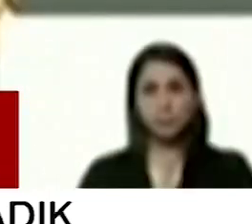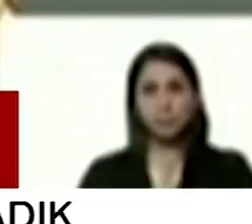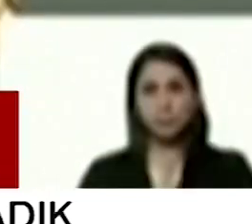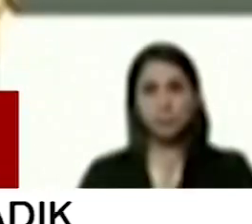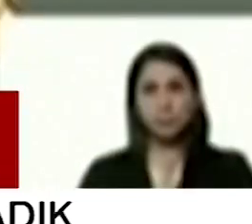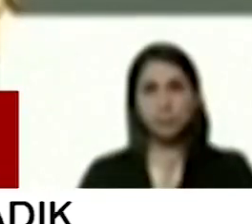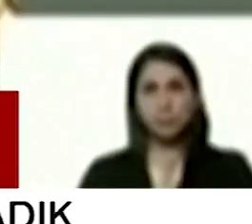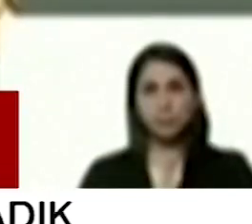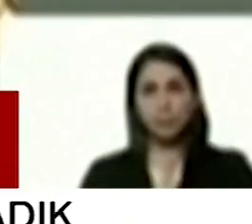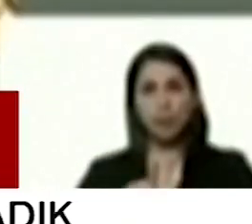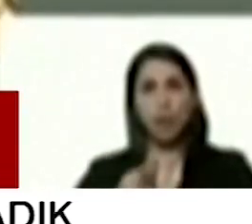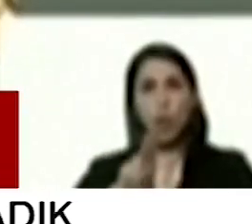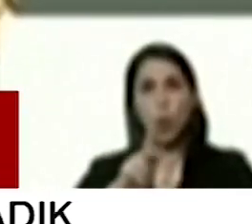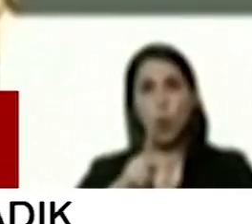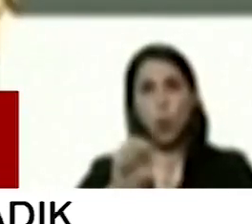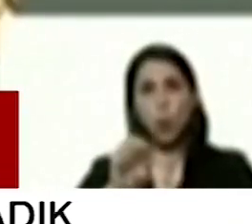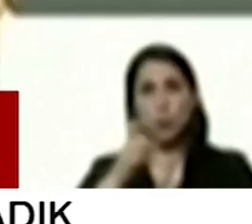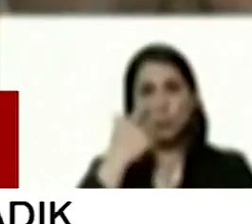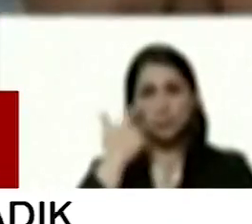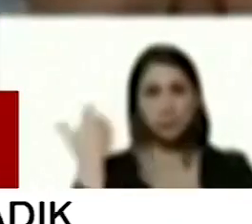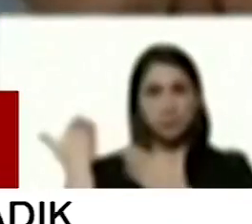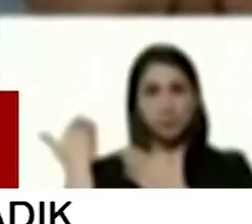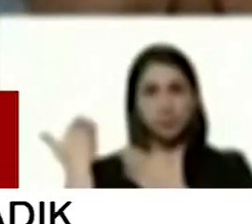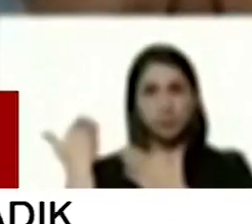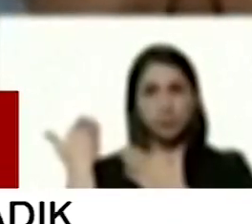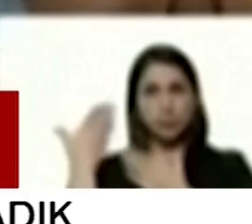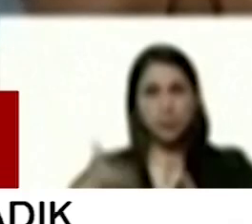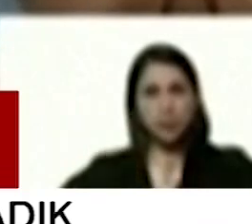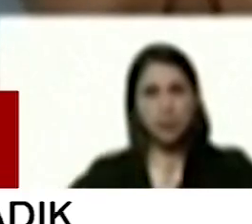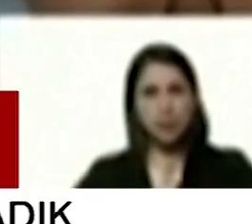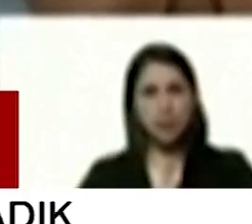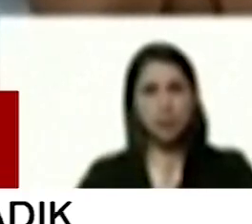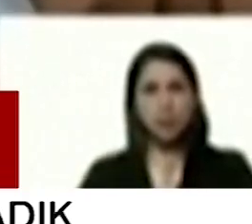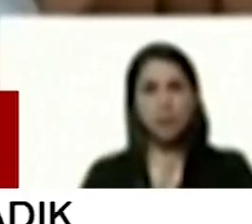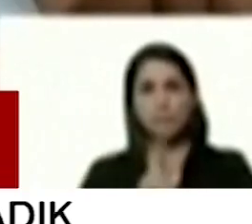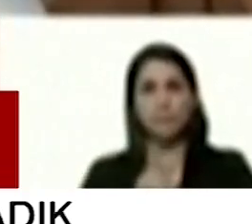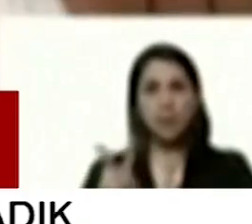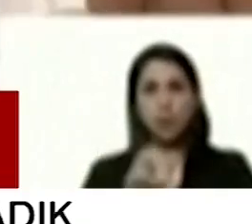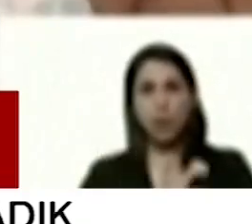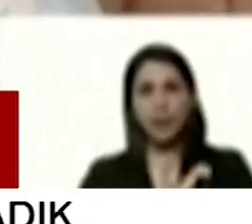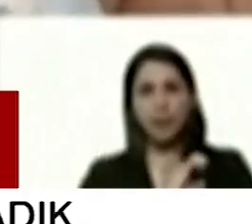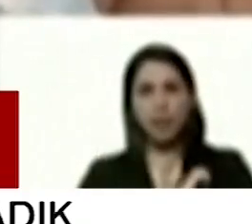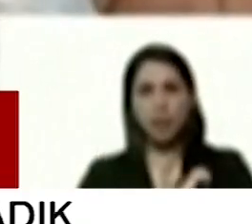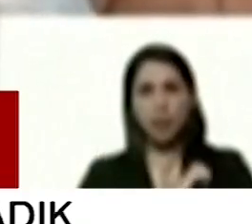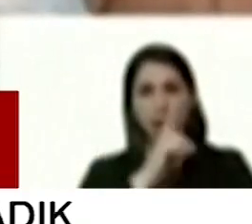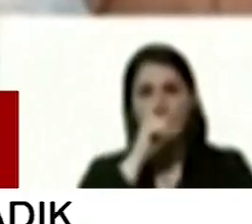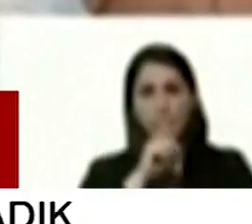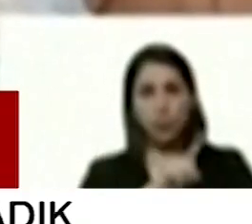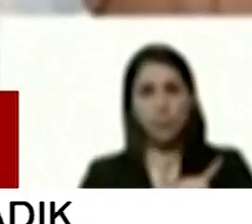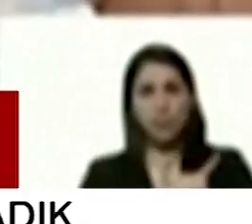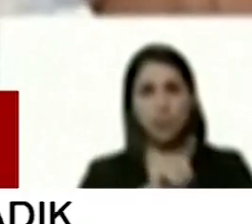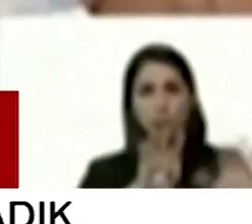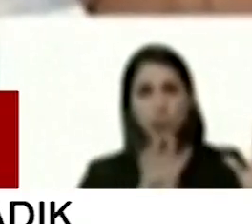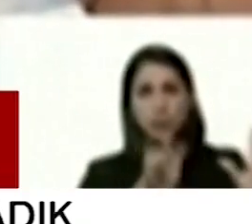Evvel evelop Benim adım pasaportlarını kimliklerini ve sivri pop şirketi kartlarını da gösterdi de ben